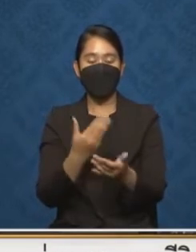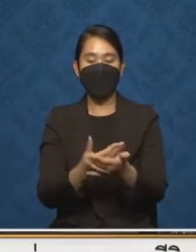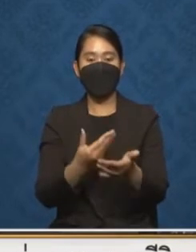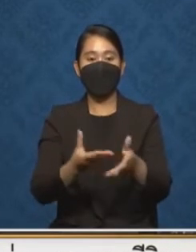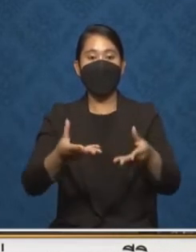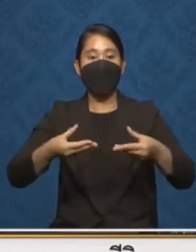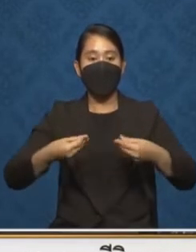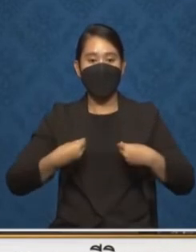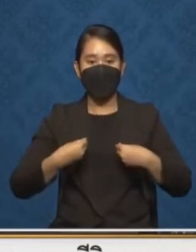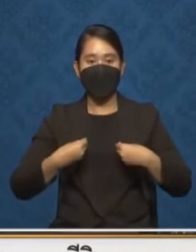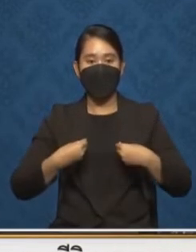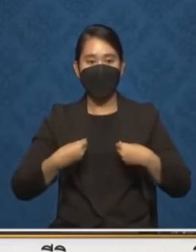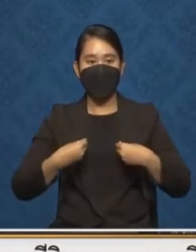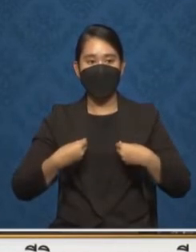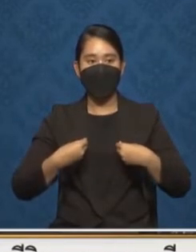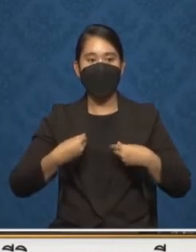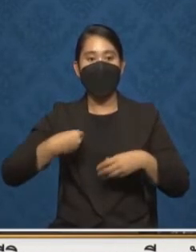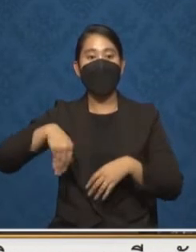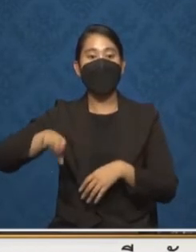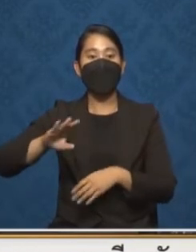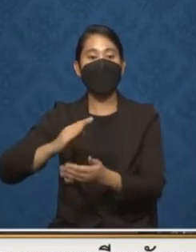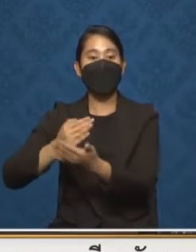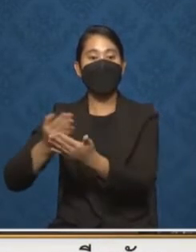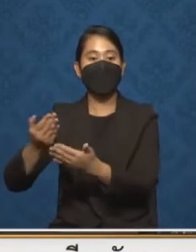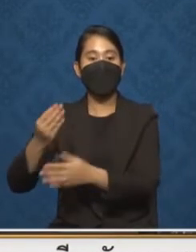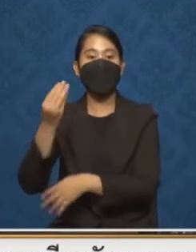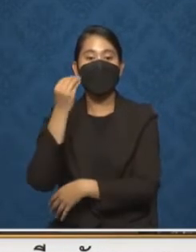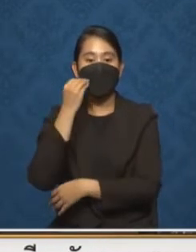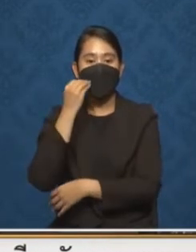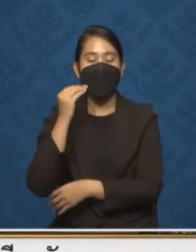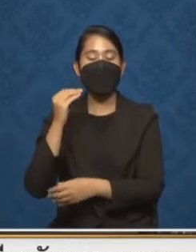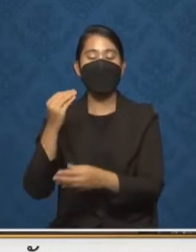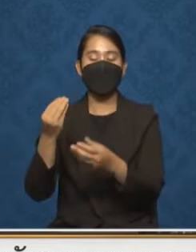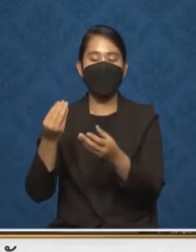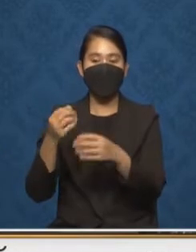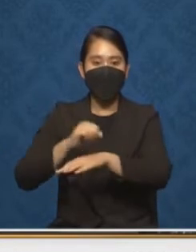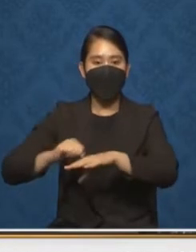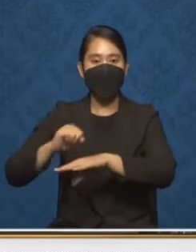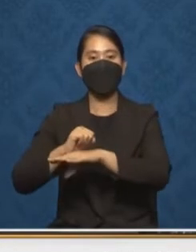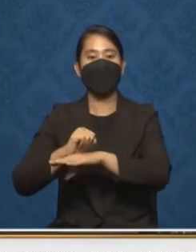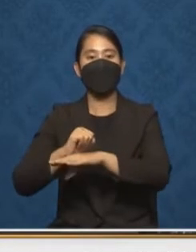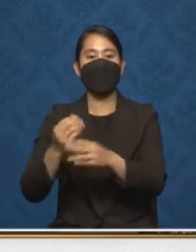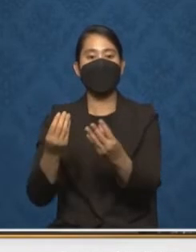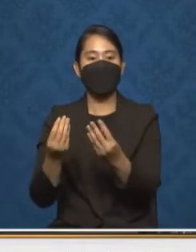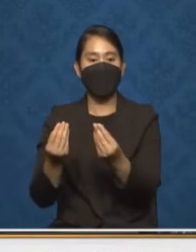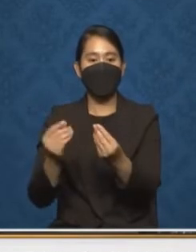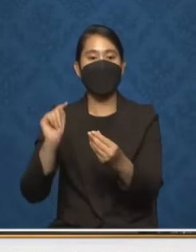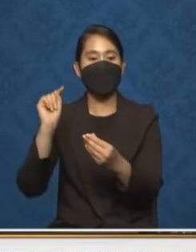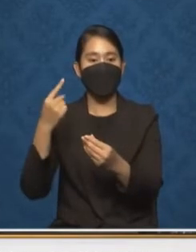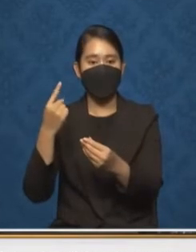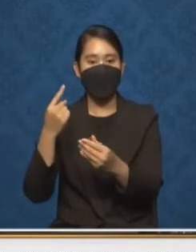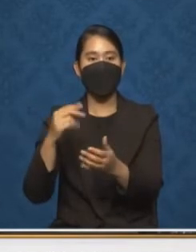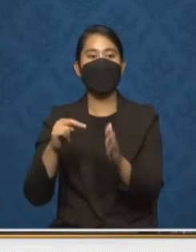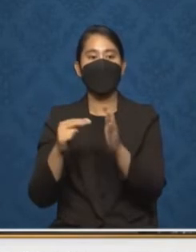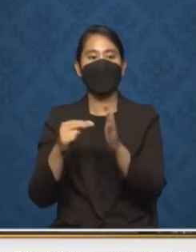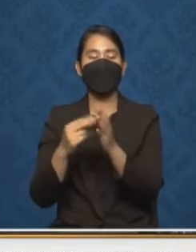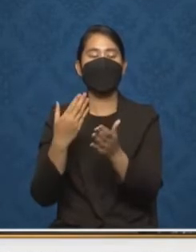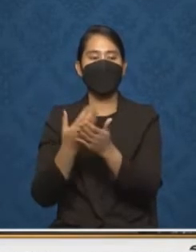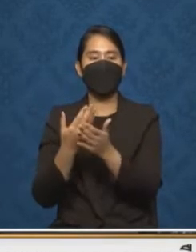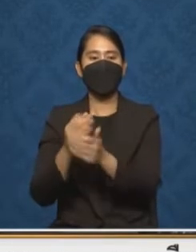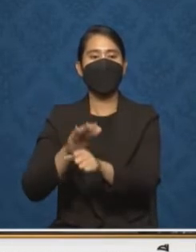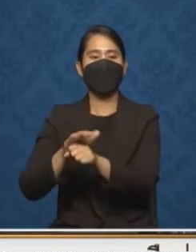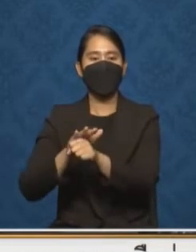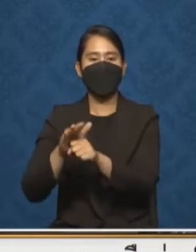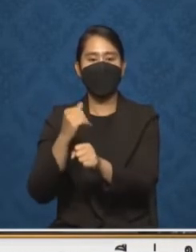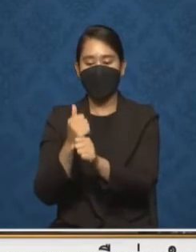นจากค่าเวณคืนกับไปซื้ออาสงหาริมมัทรัพยเทือกสวนได้นาหรอสร้างบ้านในราคาที่พอจะเป็นไปได้